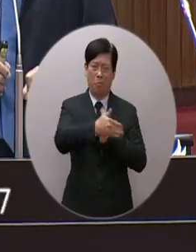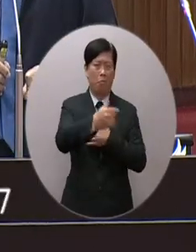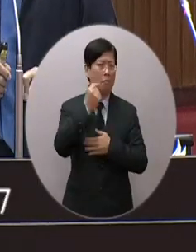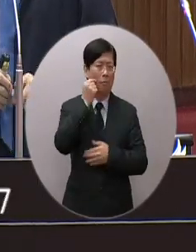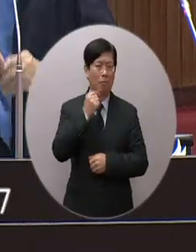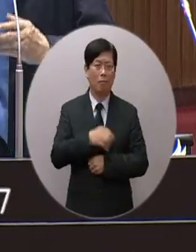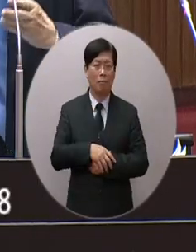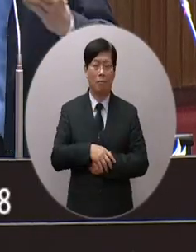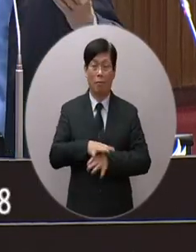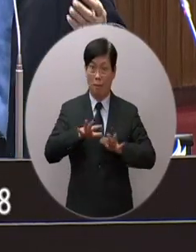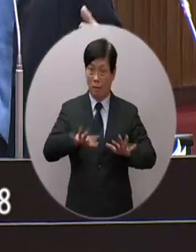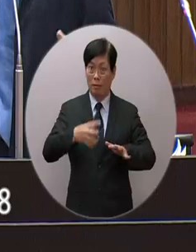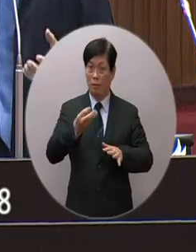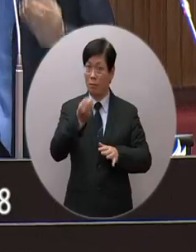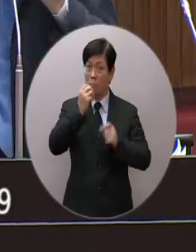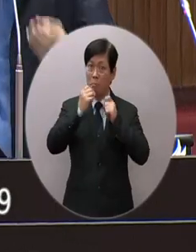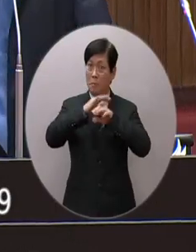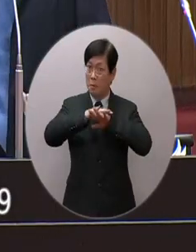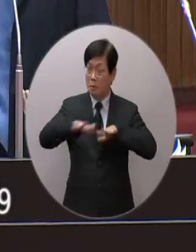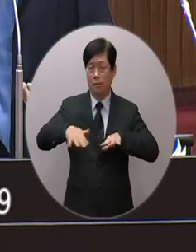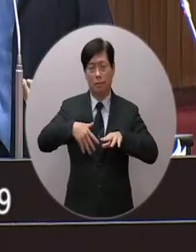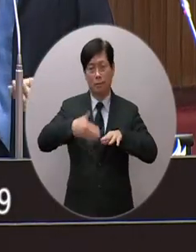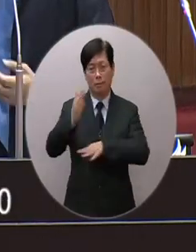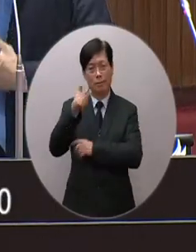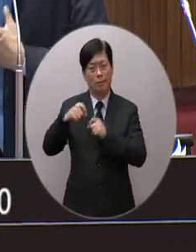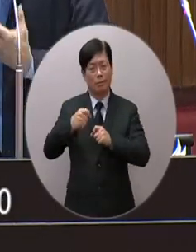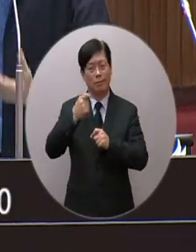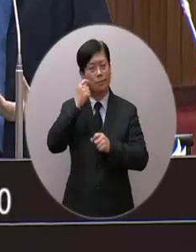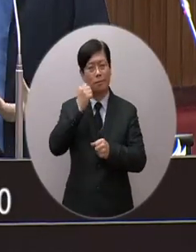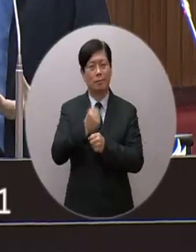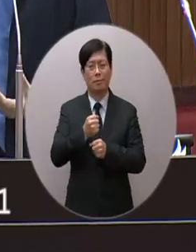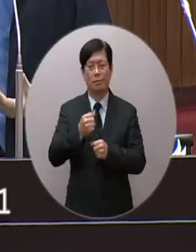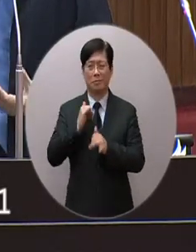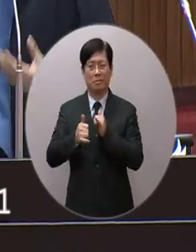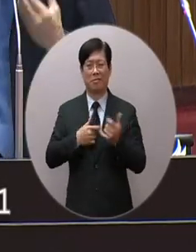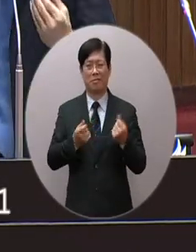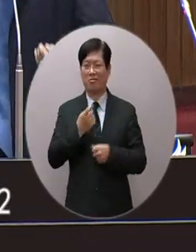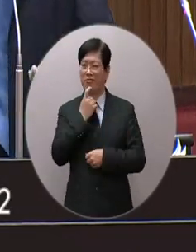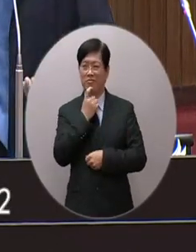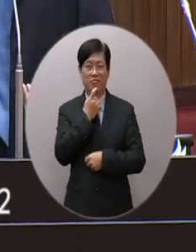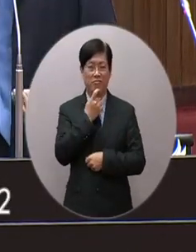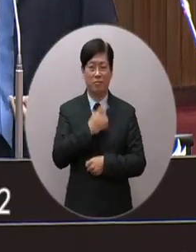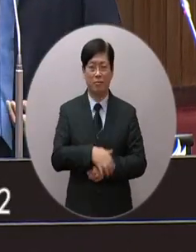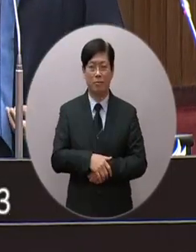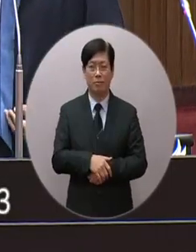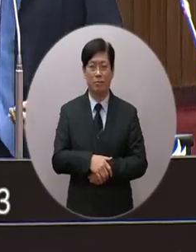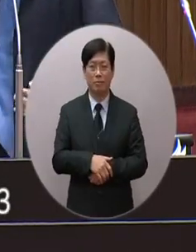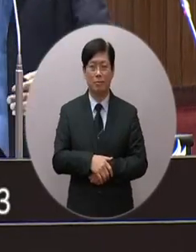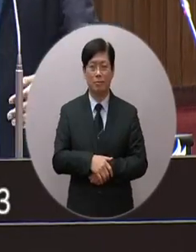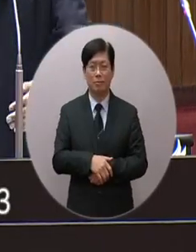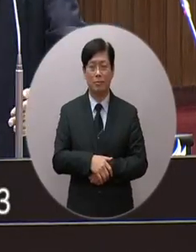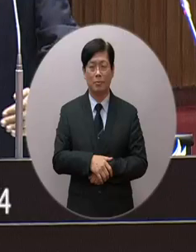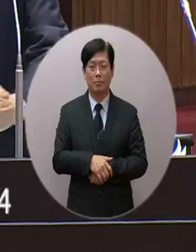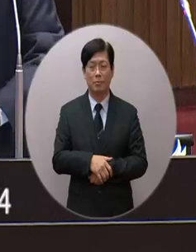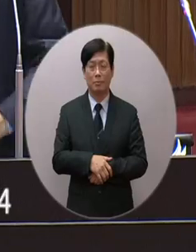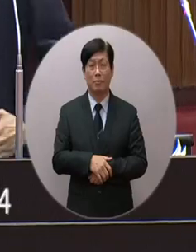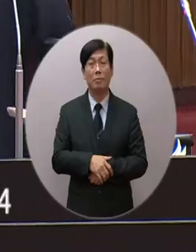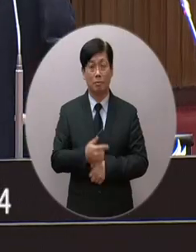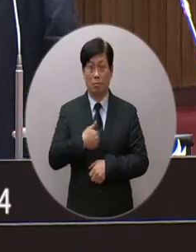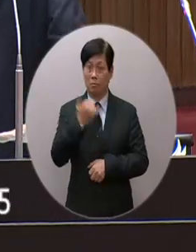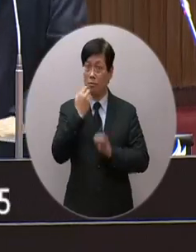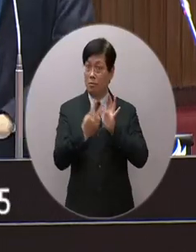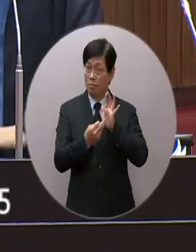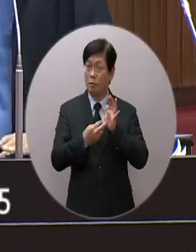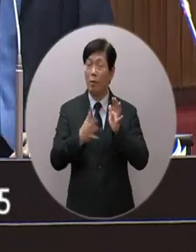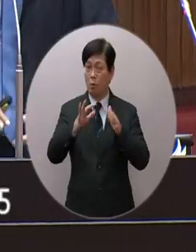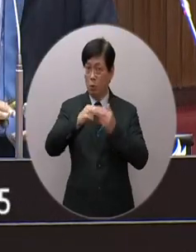遐啦。所以即摆一个食品安全的决策出歹做，啊，民众嘛做怀疑，吼，民众嘛做怀疑。虽吼，咱来咱看出